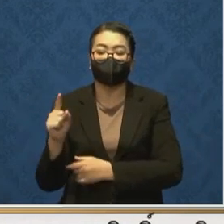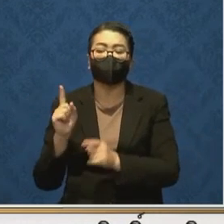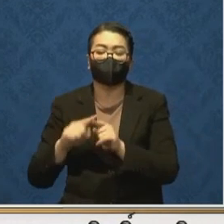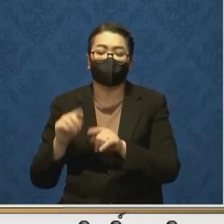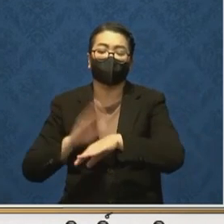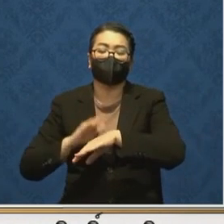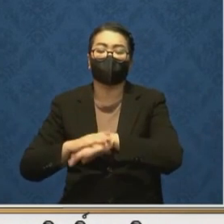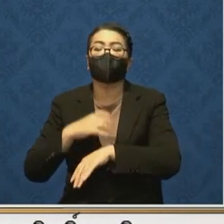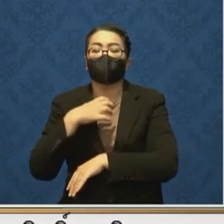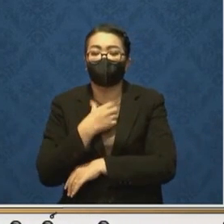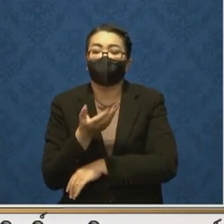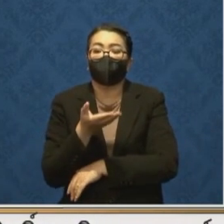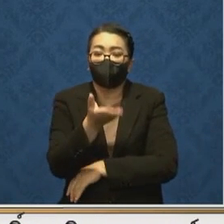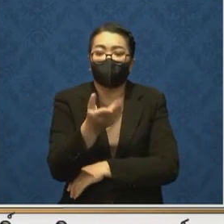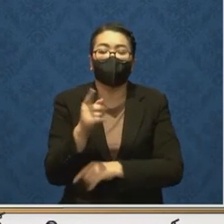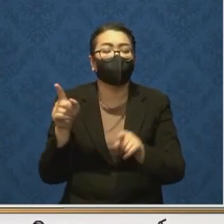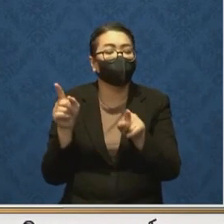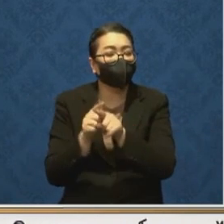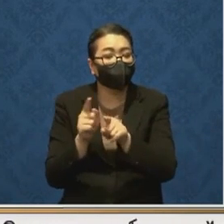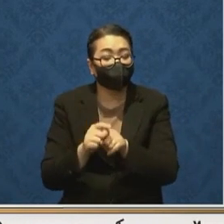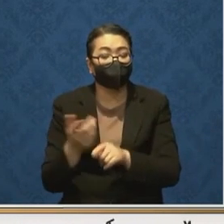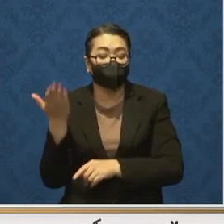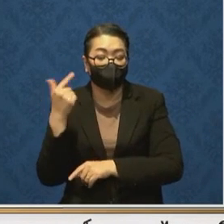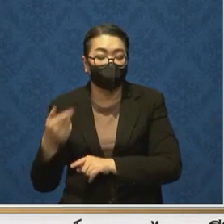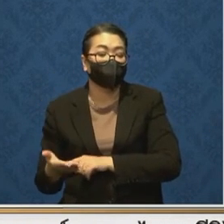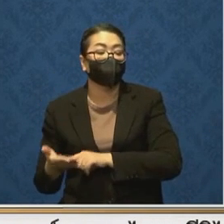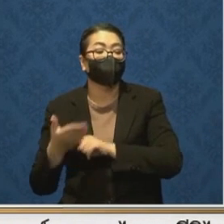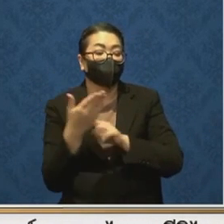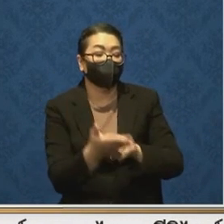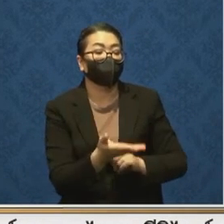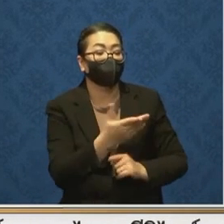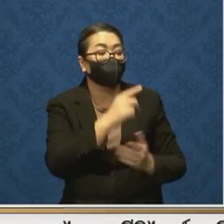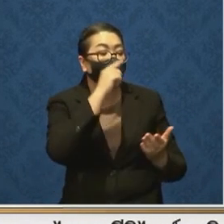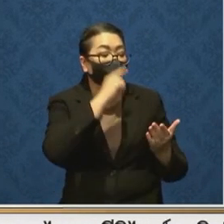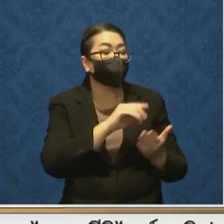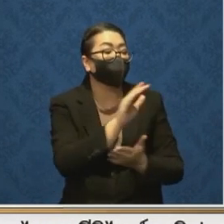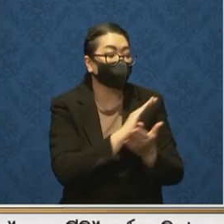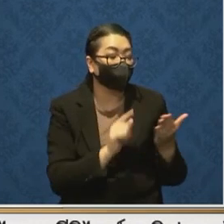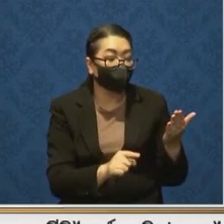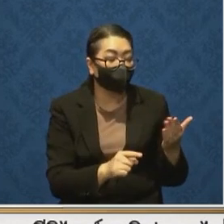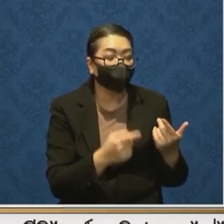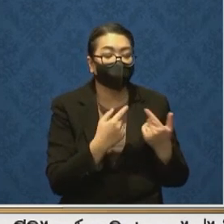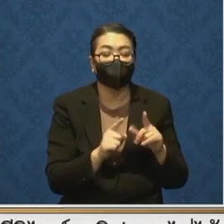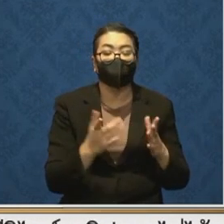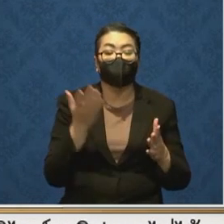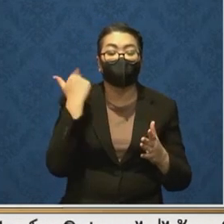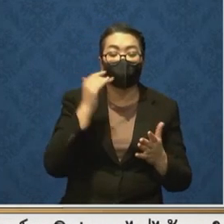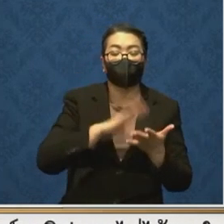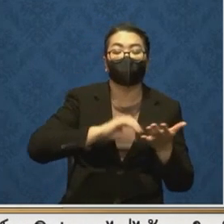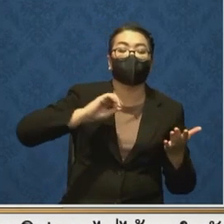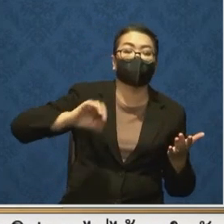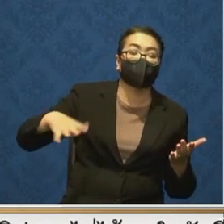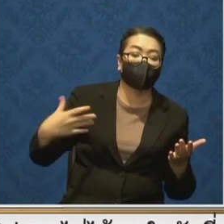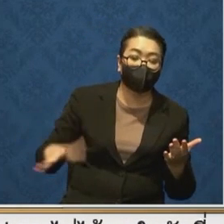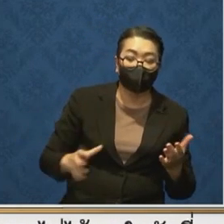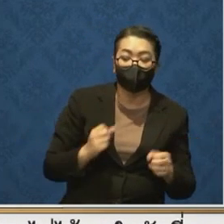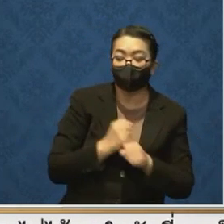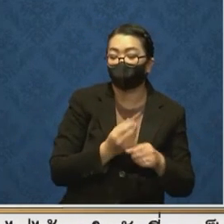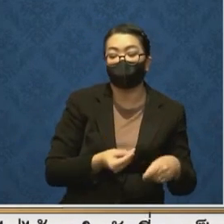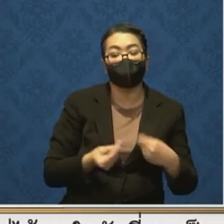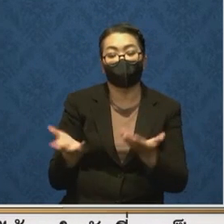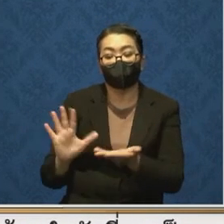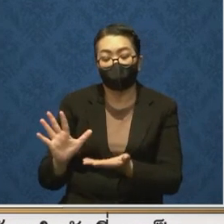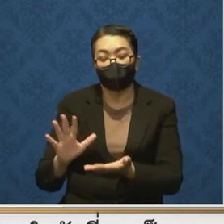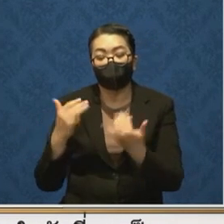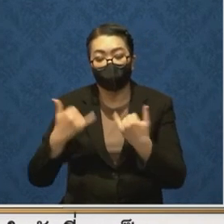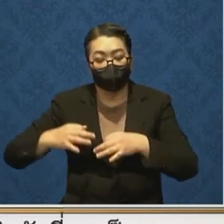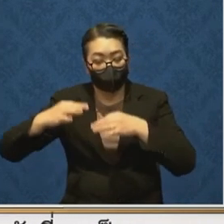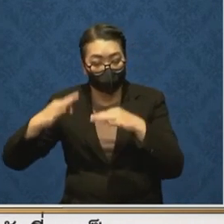ต